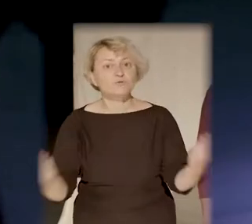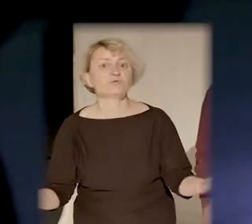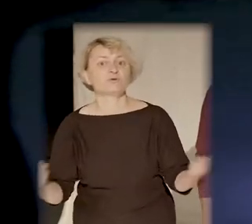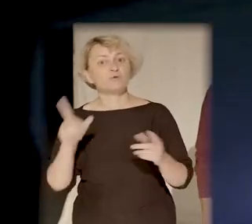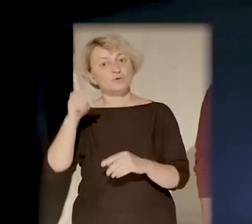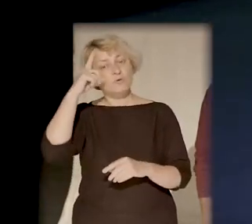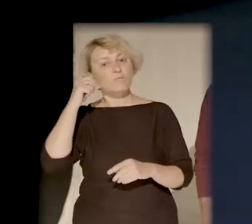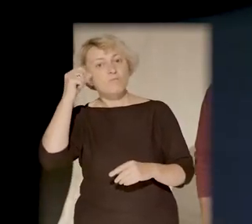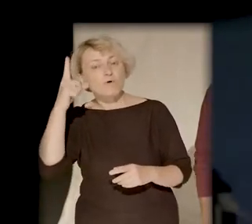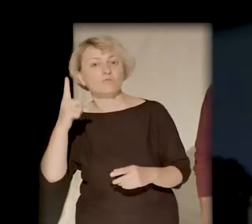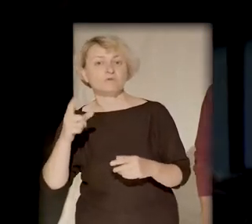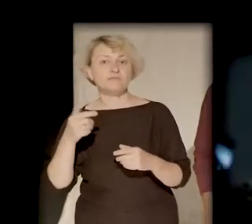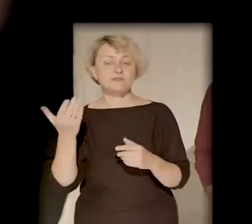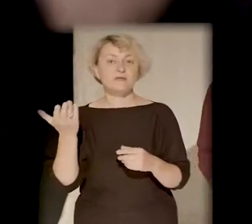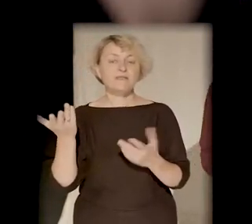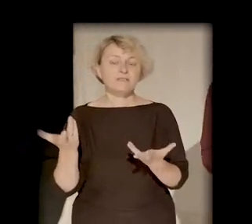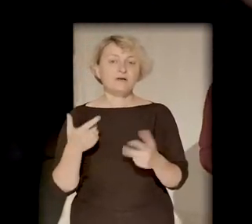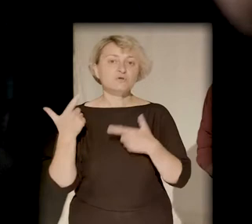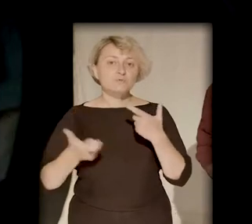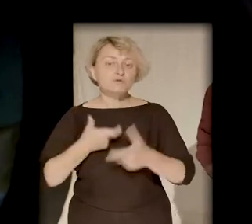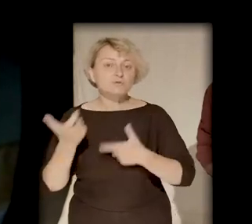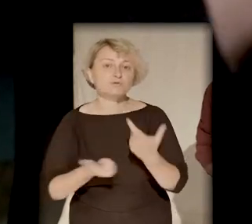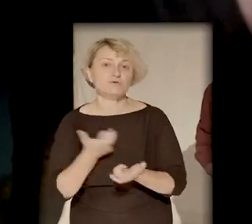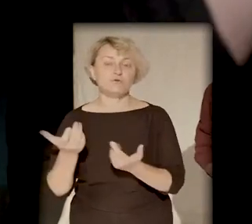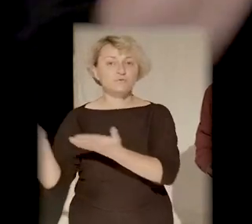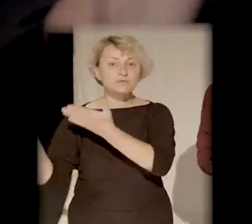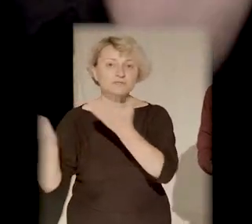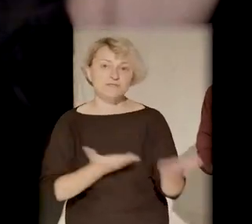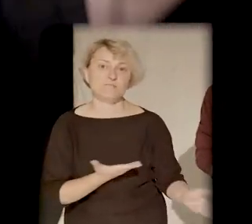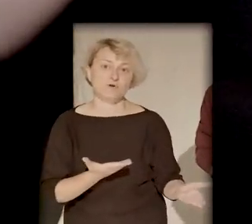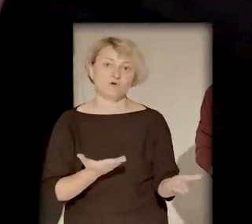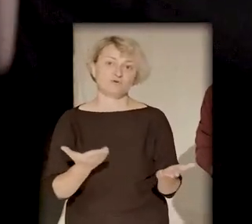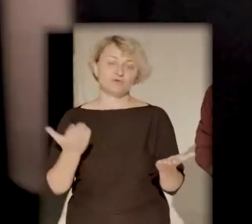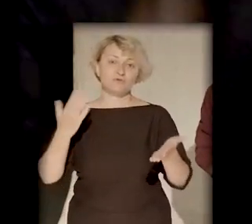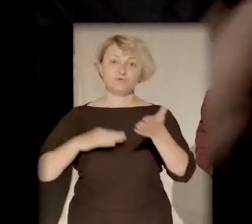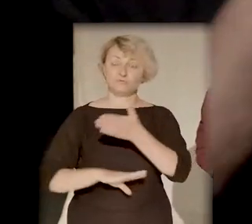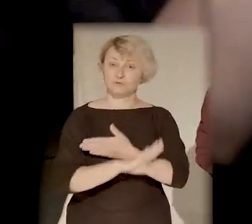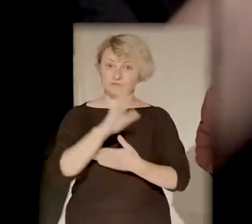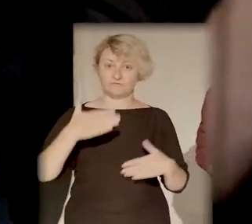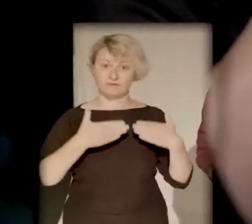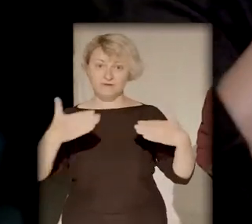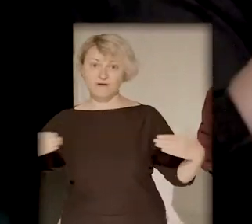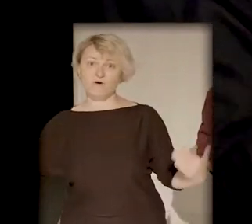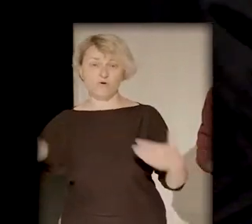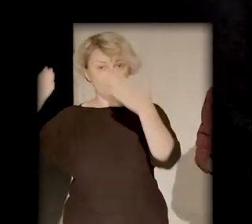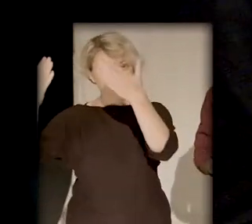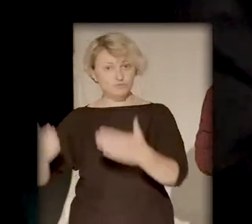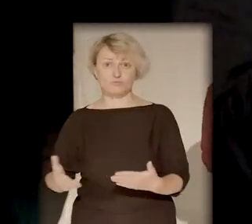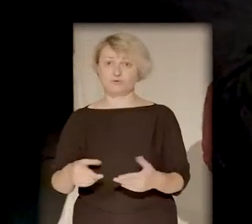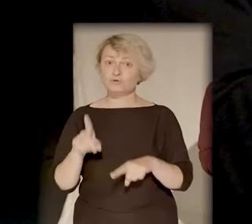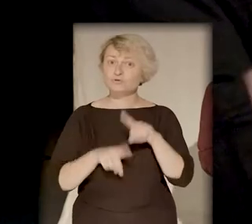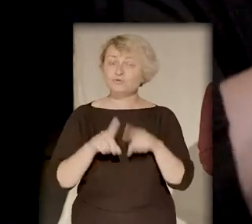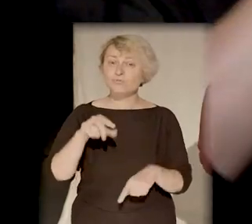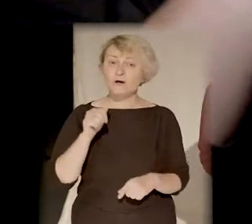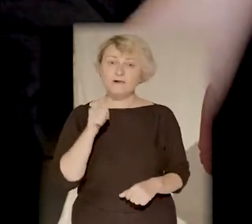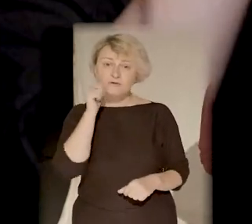pomysłodawców tego przedsięwzięcia, że jednak możemy zaprosić do naszego spektaklu osoby, które na co dzień są